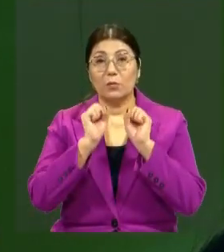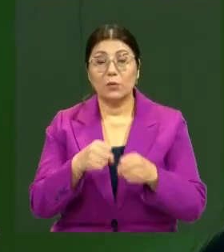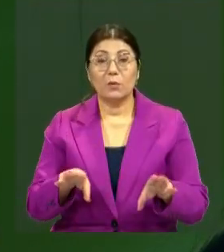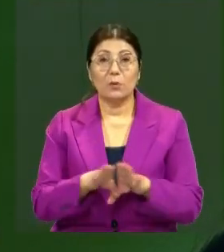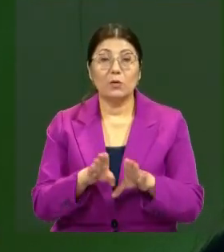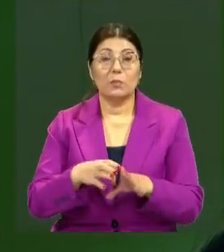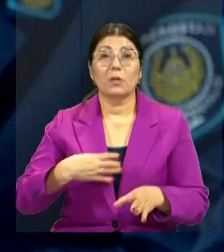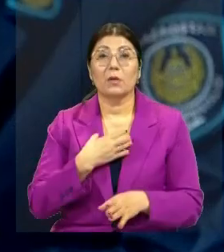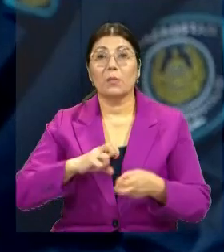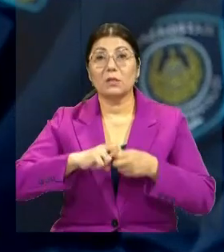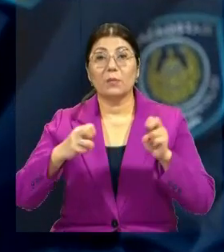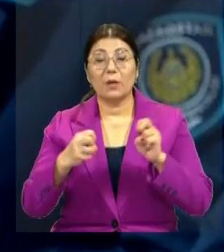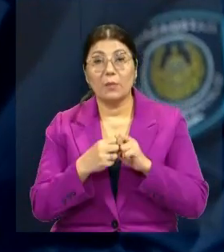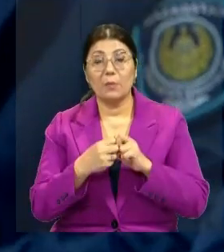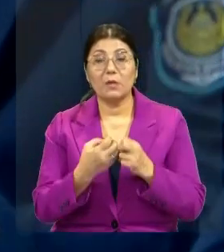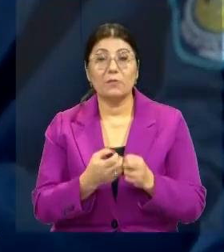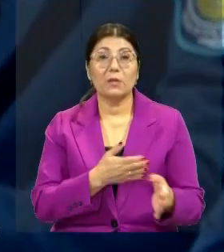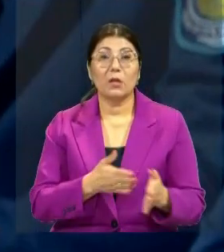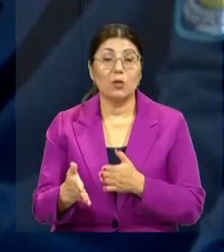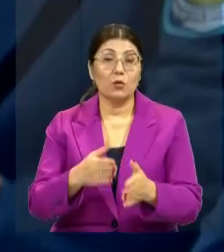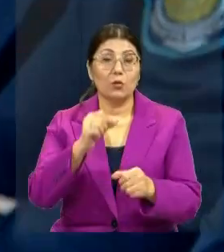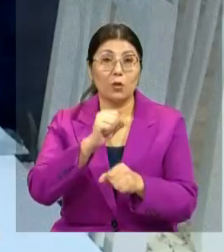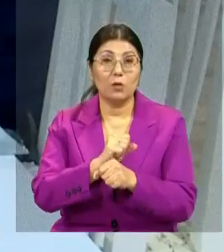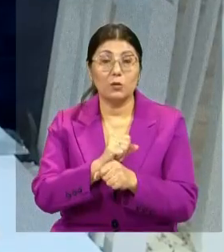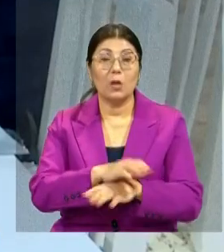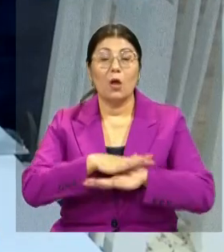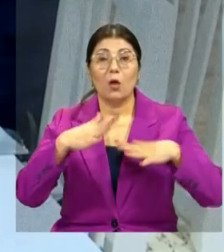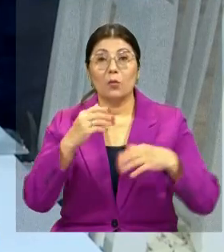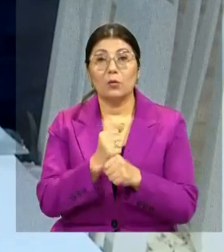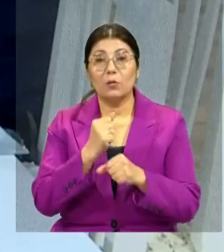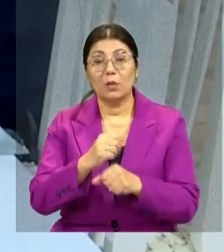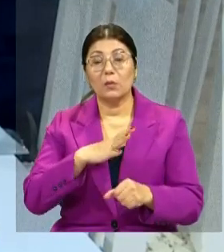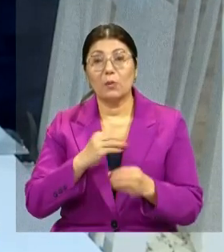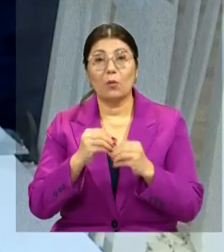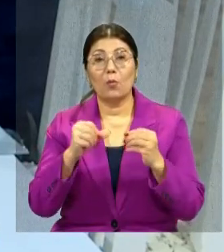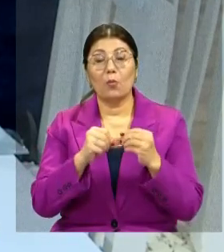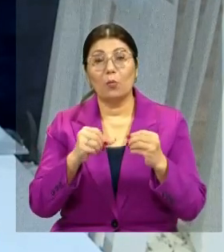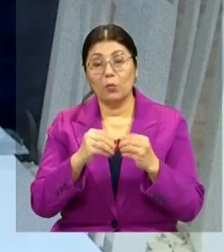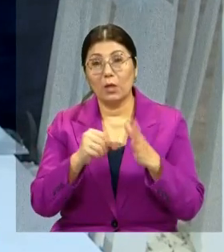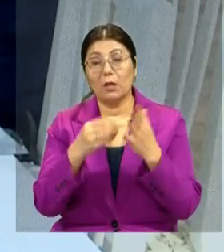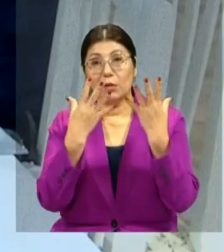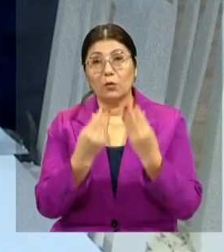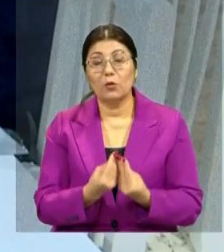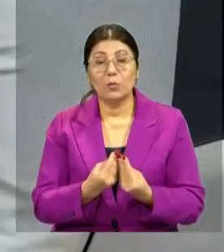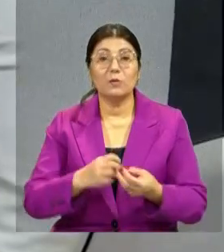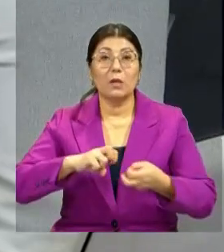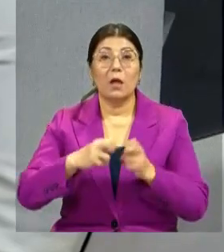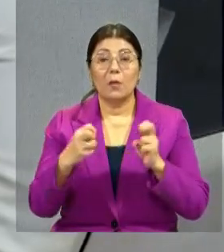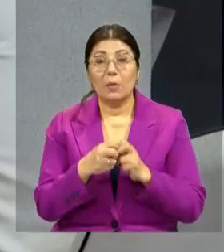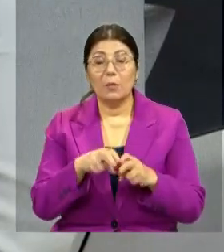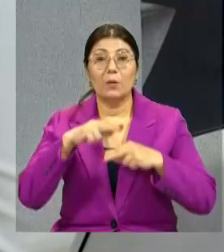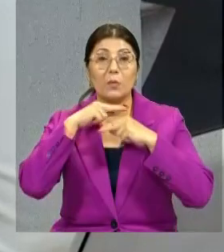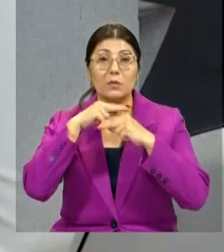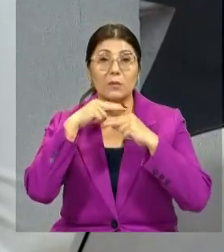осы бір маңызды мәселенің алдын алып, жолын кесу үшін ауқымды акция жүріп жатыр. 16 күн бойы бұл мәселеге жіті зер салып